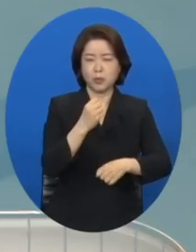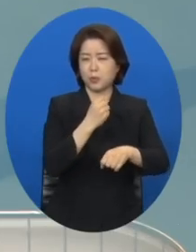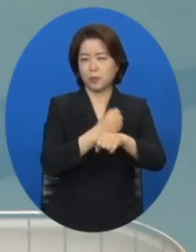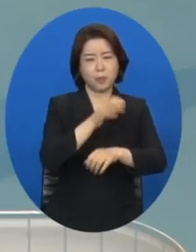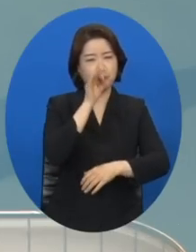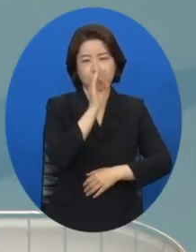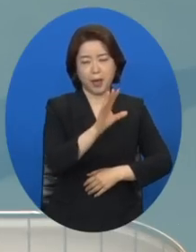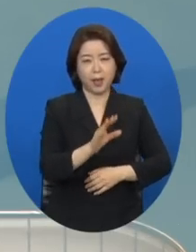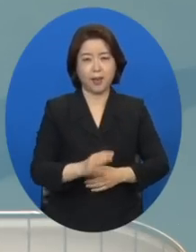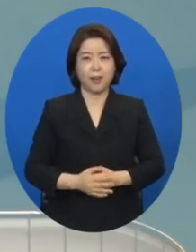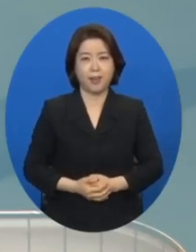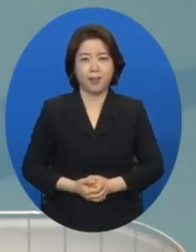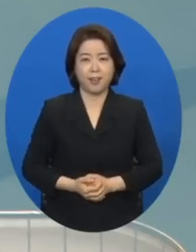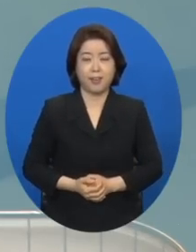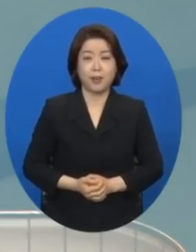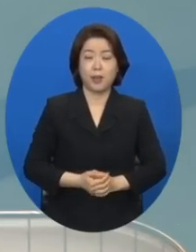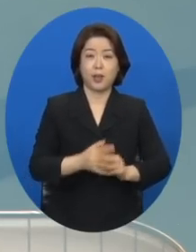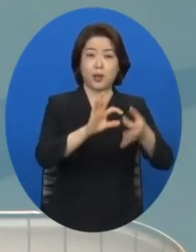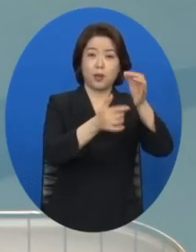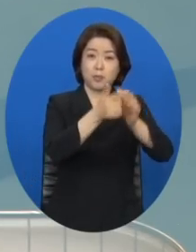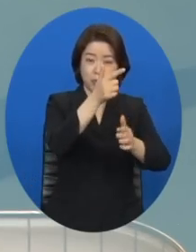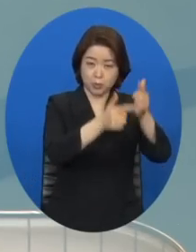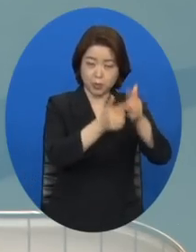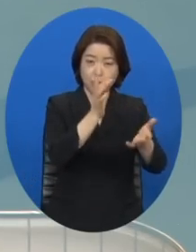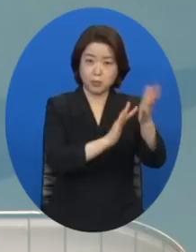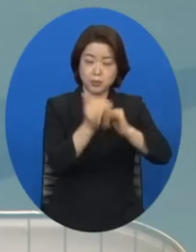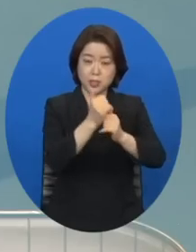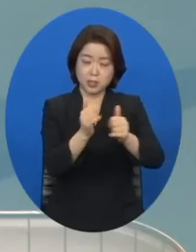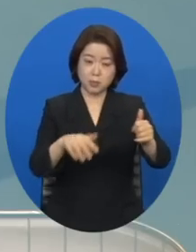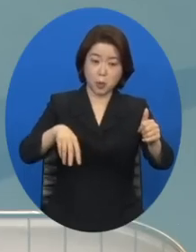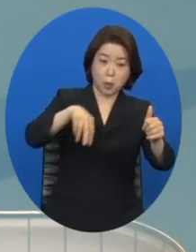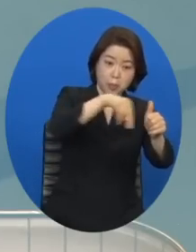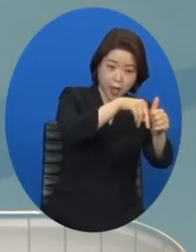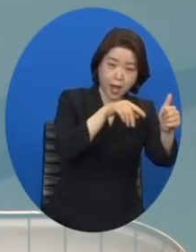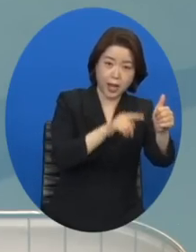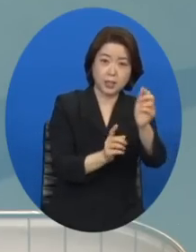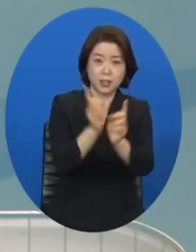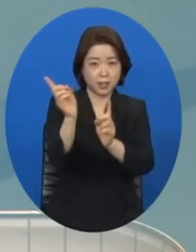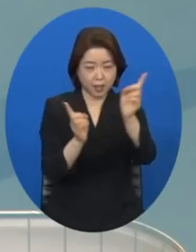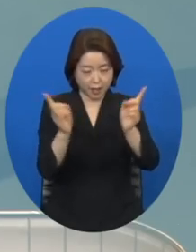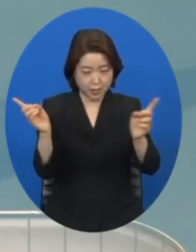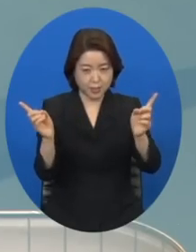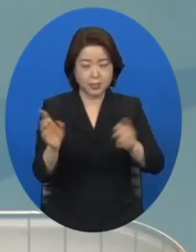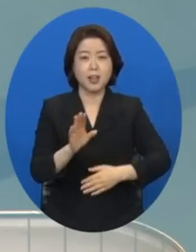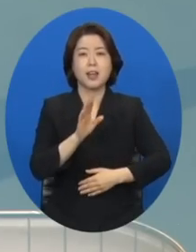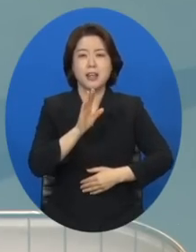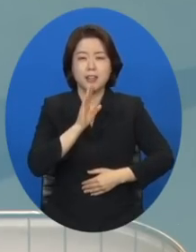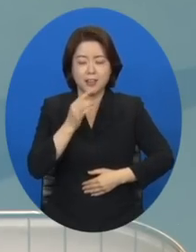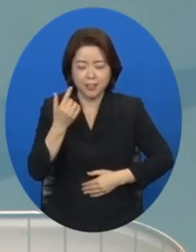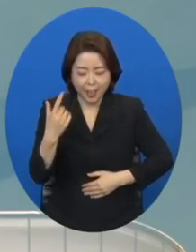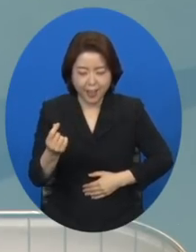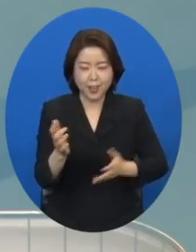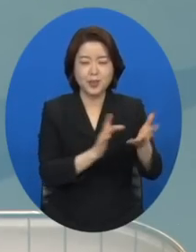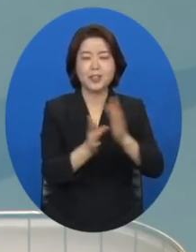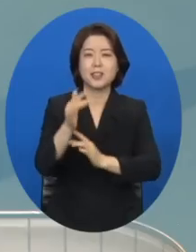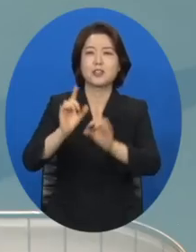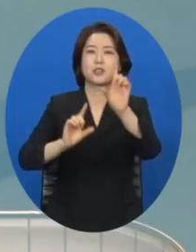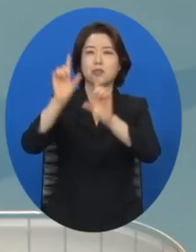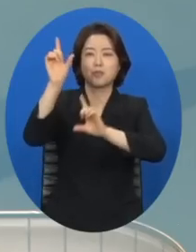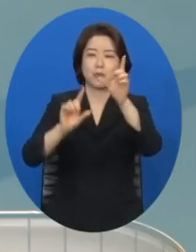없다 포도나무이신 예수님께 붙어 있는 것까지는 당연히 예수님의 모습을